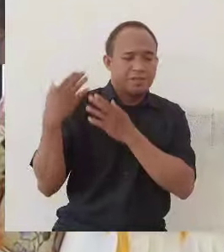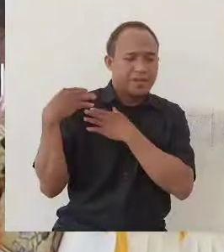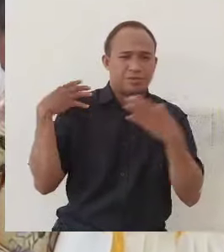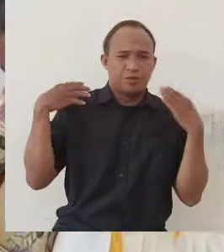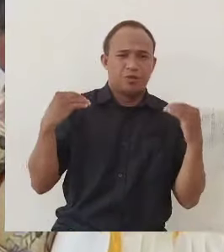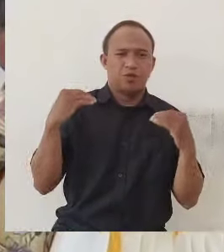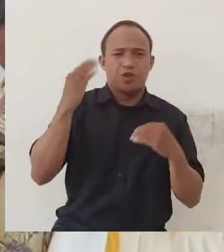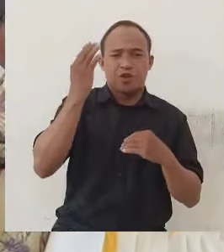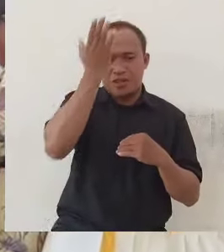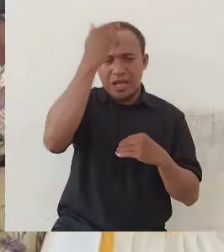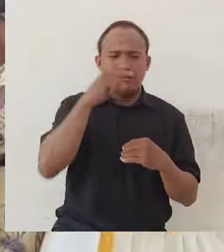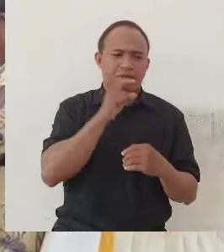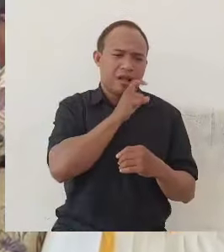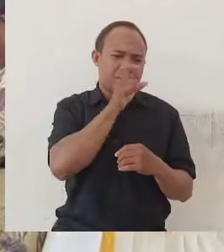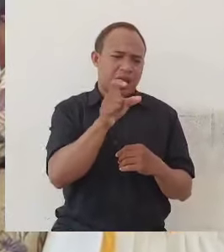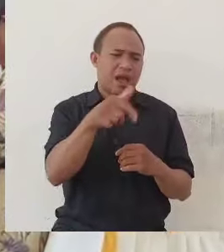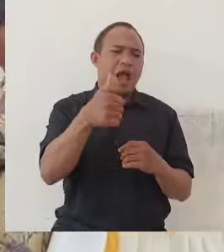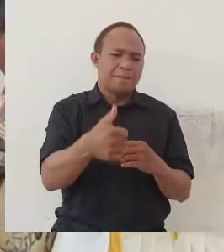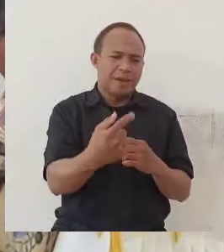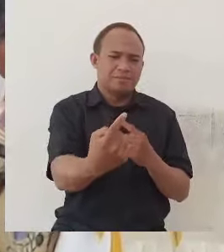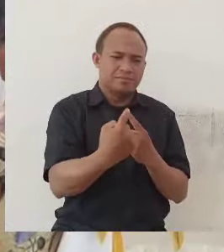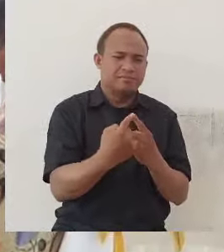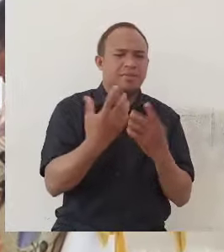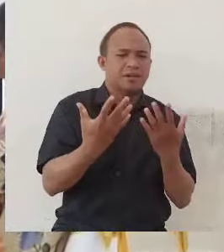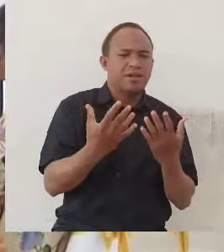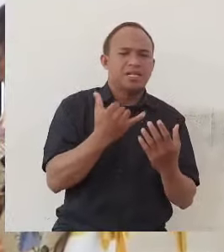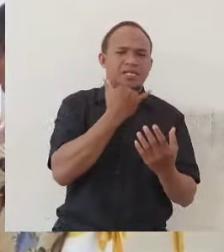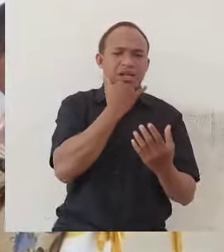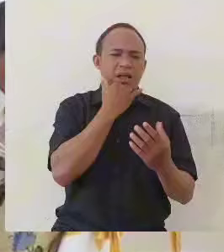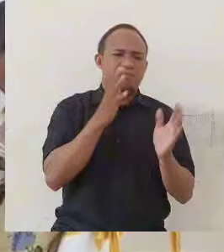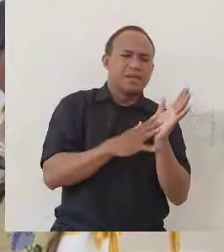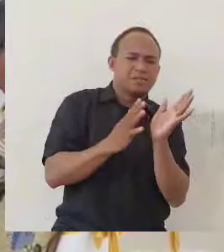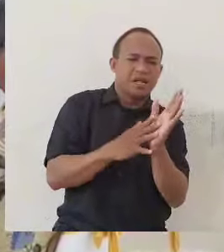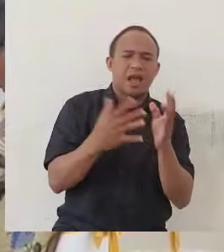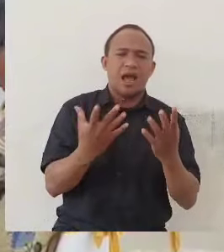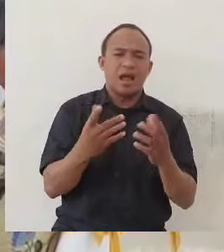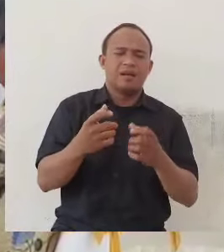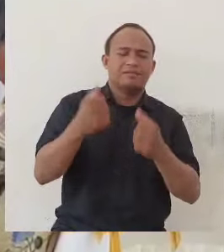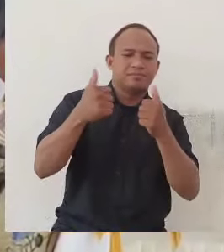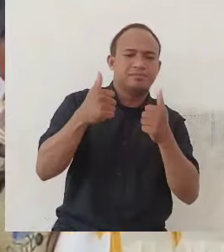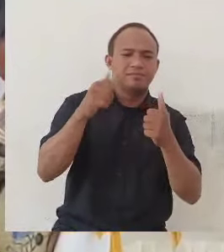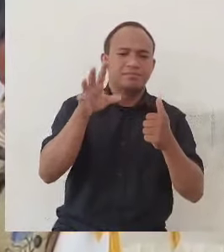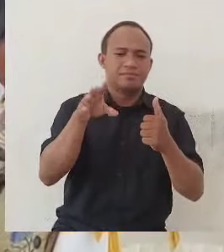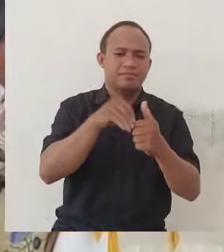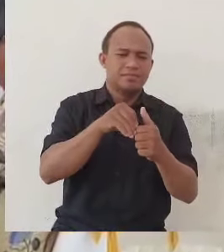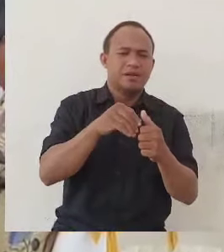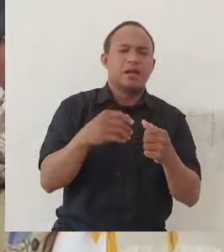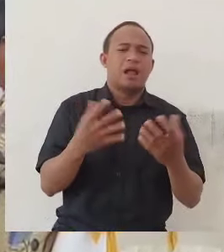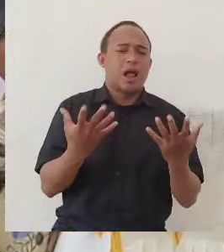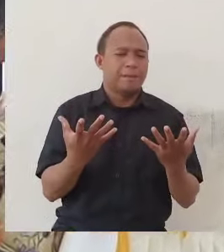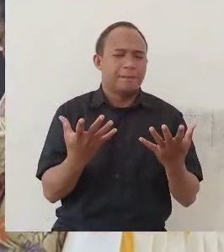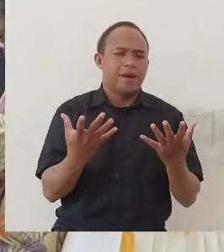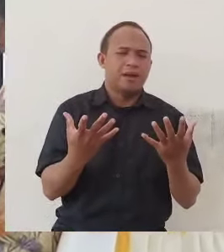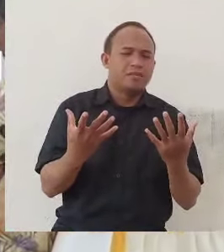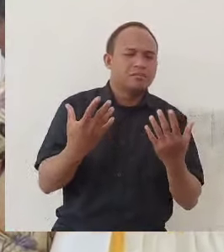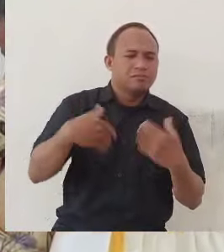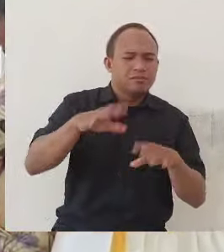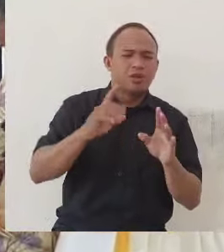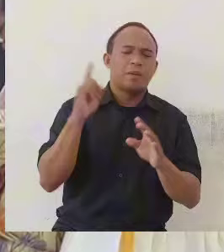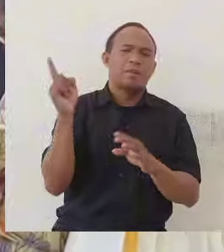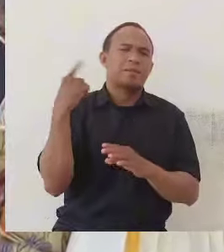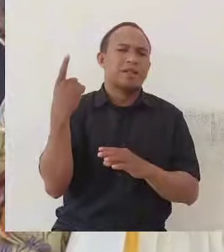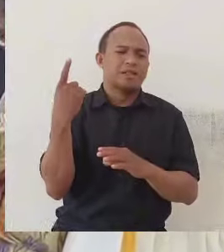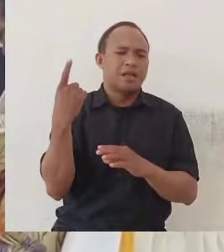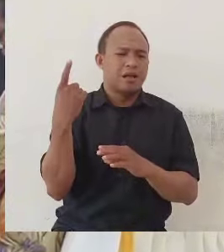PJ Gubernur Gorontalo mengatakan salah satu aset yang mempunyai nilai ekonomis dengan permasalahan yang sangat kompleks adalah menyangkut